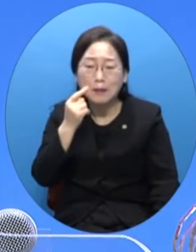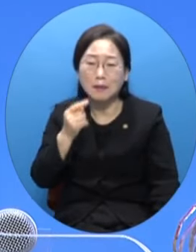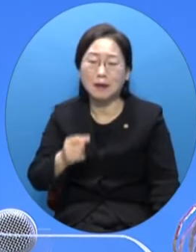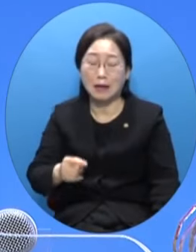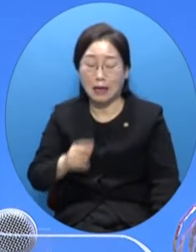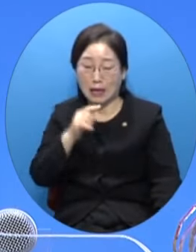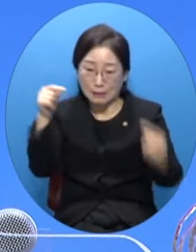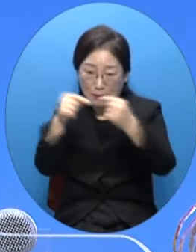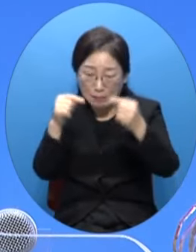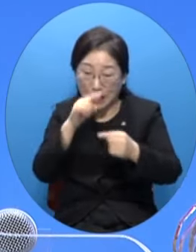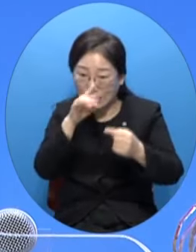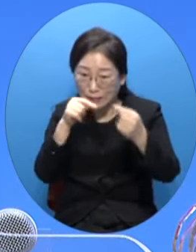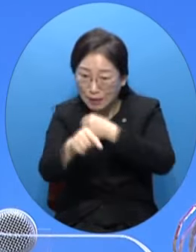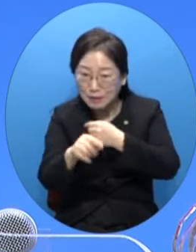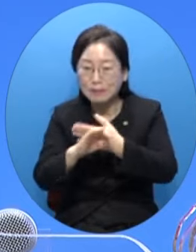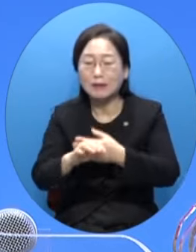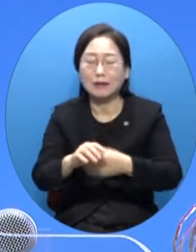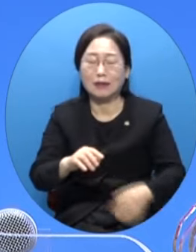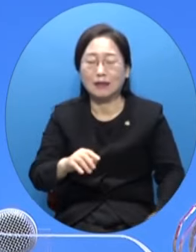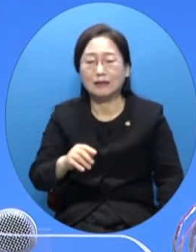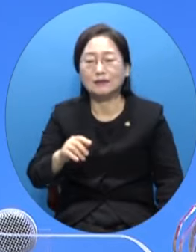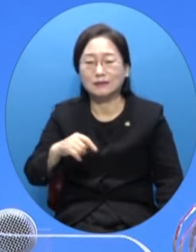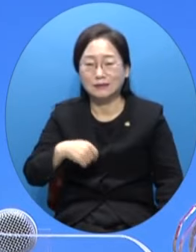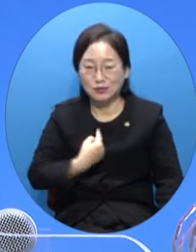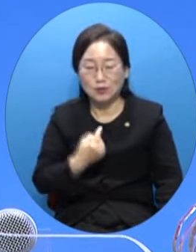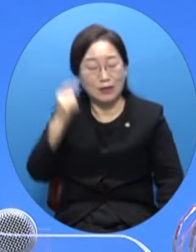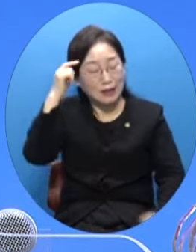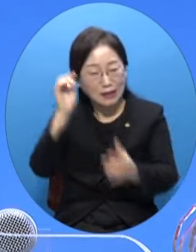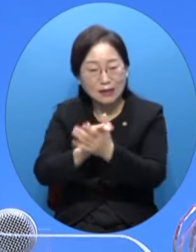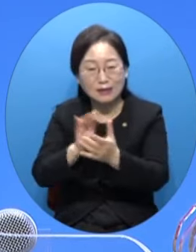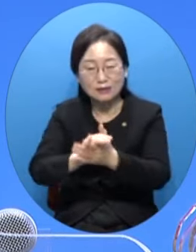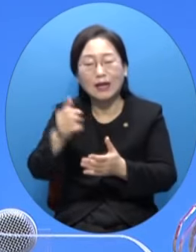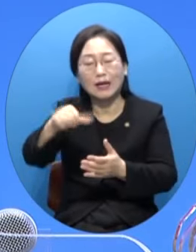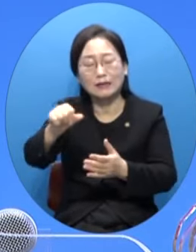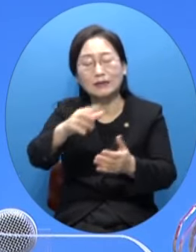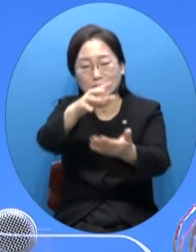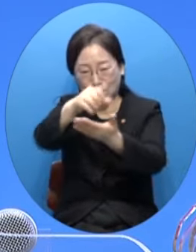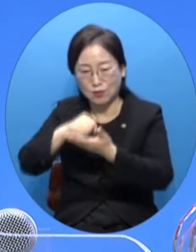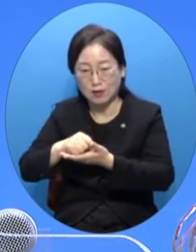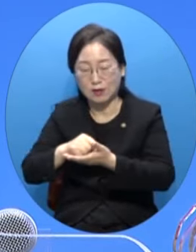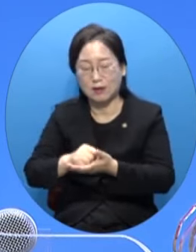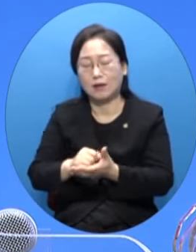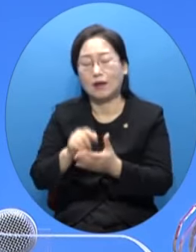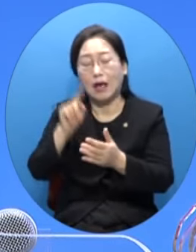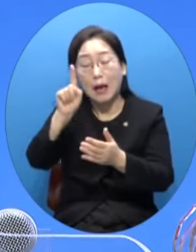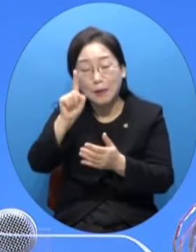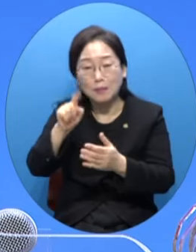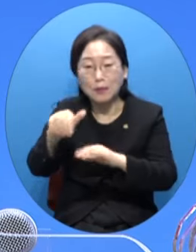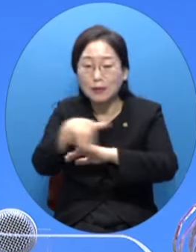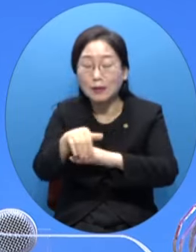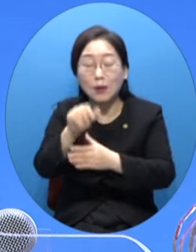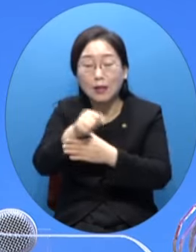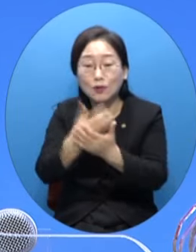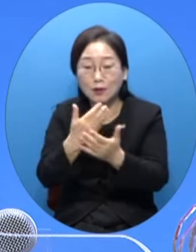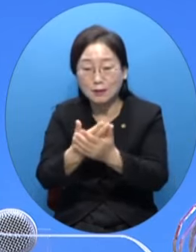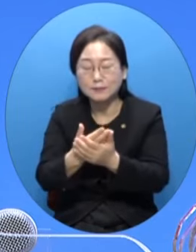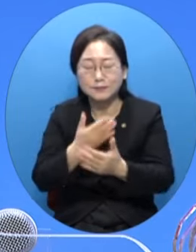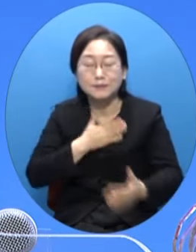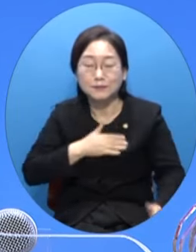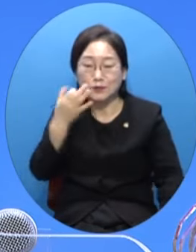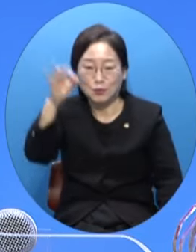스스로 아이를 안 다니게 할 테니까 받아달라고 그랬습니다. 한 달 약속하고 갔는데